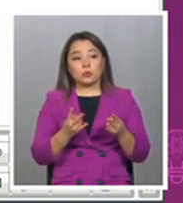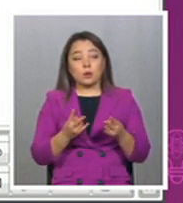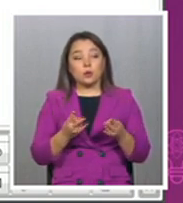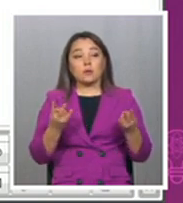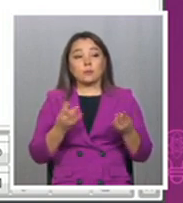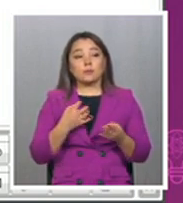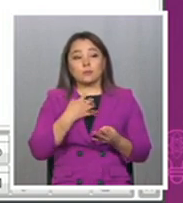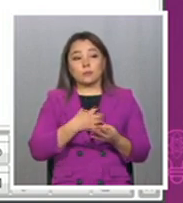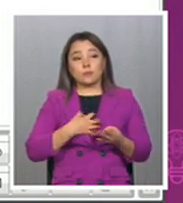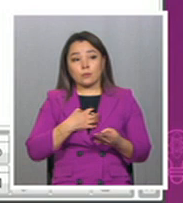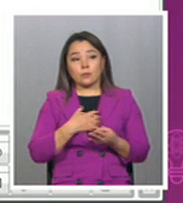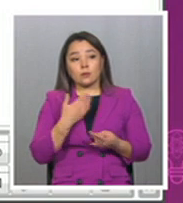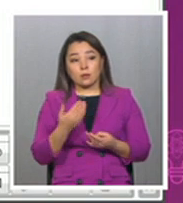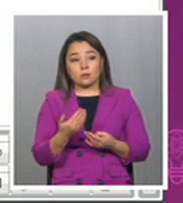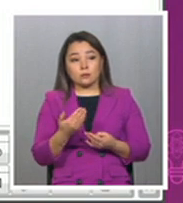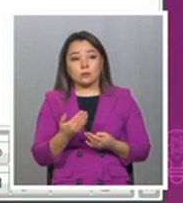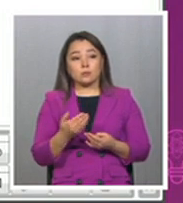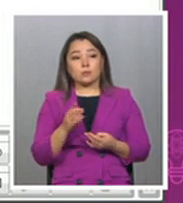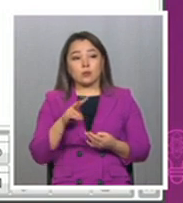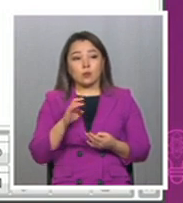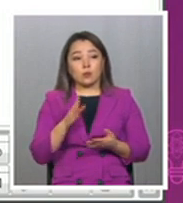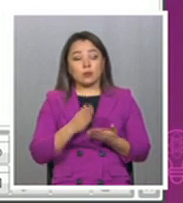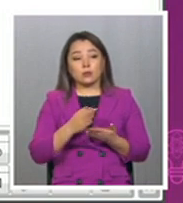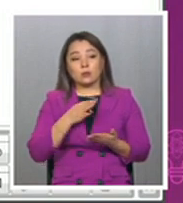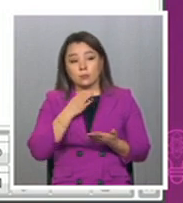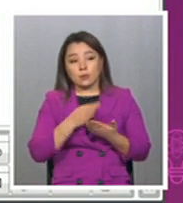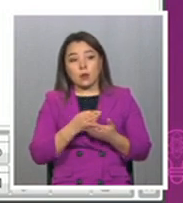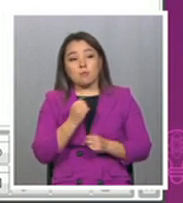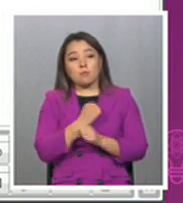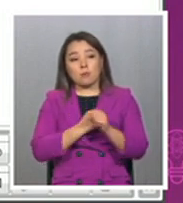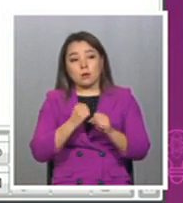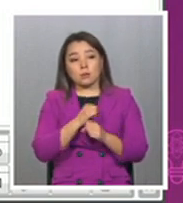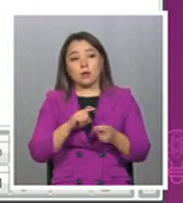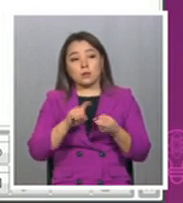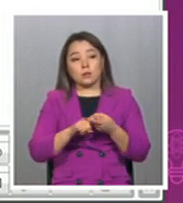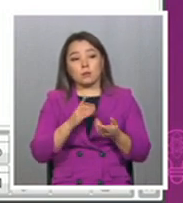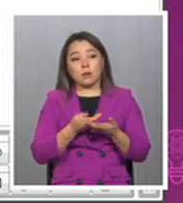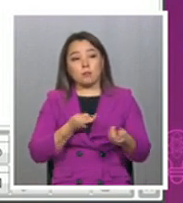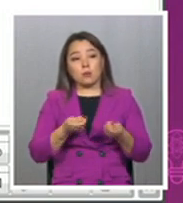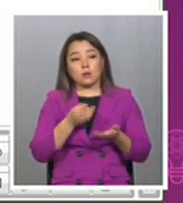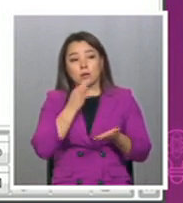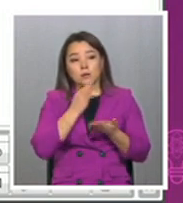қажетті блок бұл бізде моторларды тәуелсіз басқару блогы.